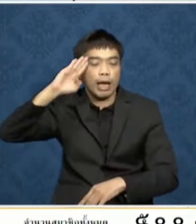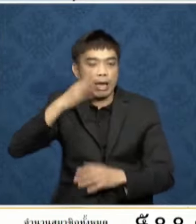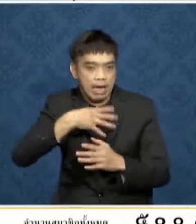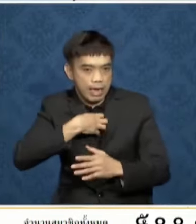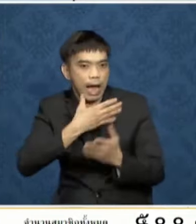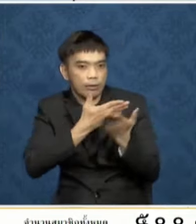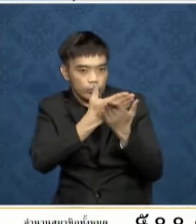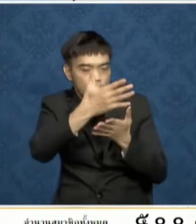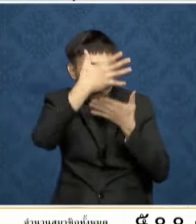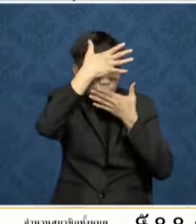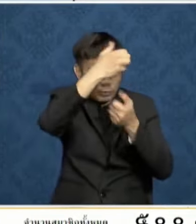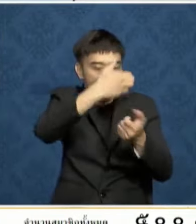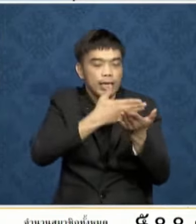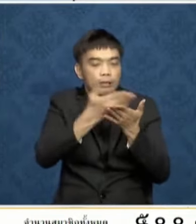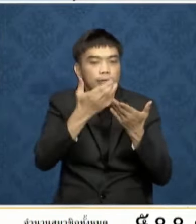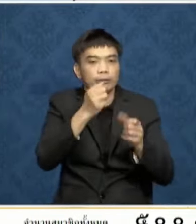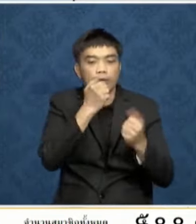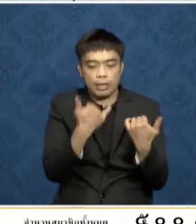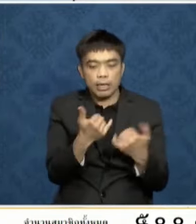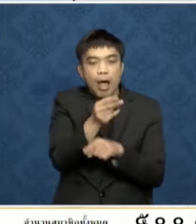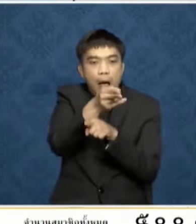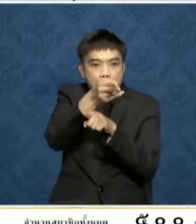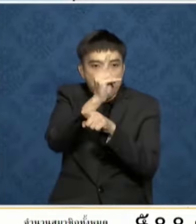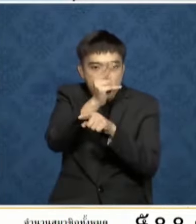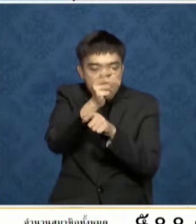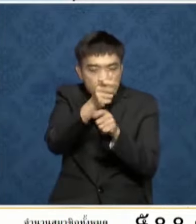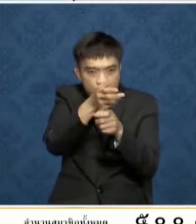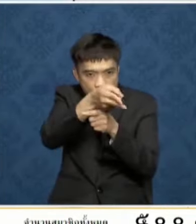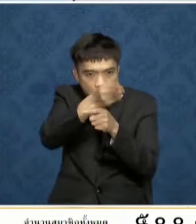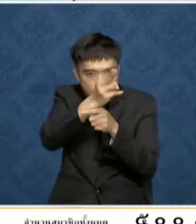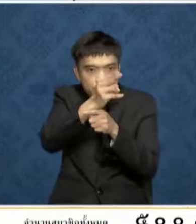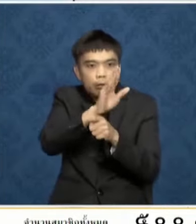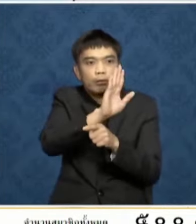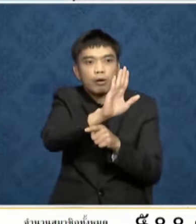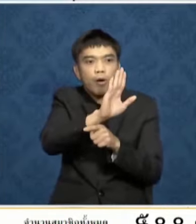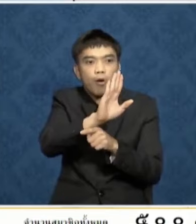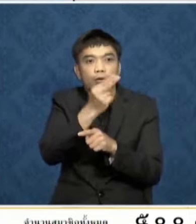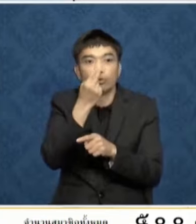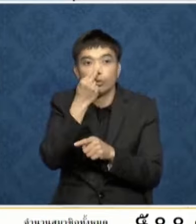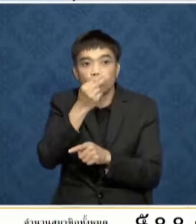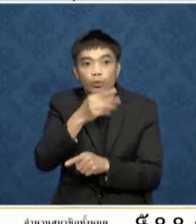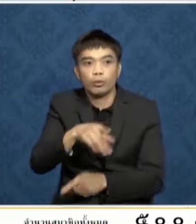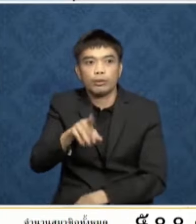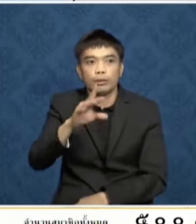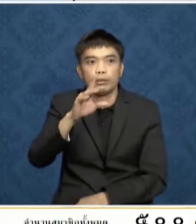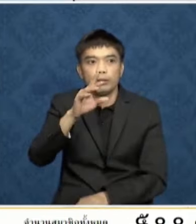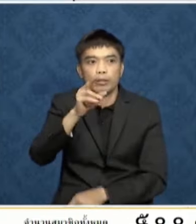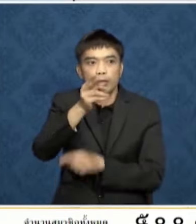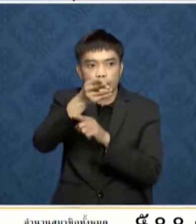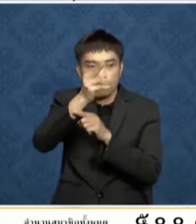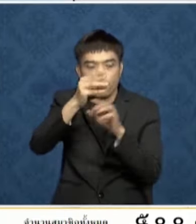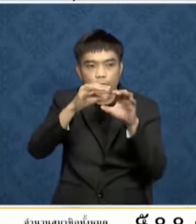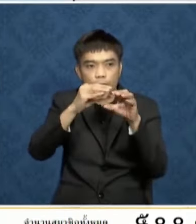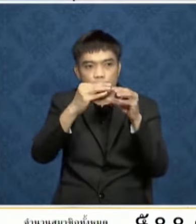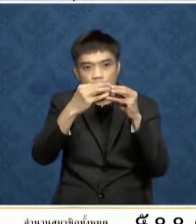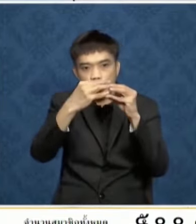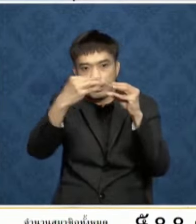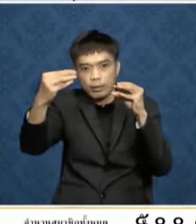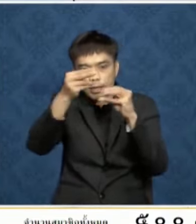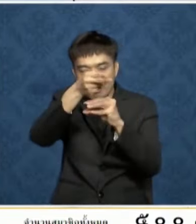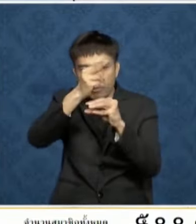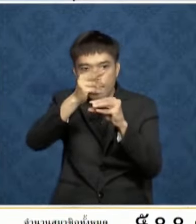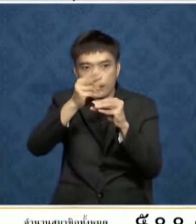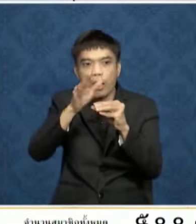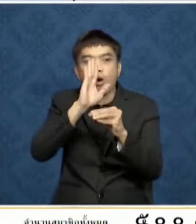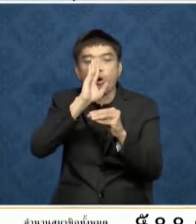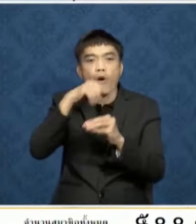ืน RIFLE ที่ตอนนชัยกผิเองได้แล้วผมขยกตอย่างเช่นืน DTI-7ืน RIFLE ลำก้องสั่นที่เป็ควรม